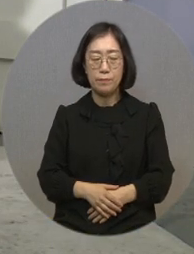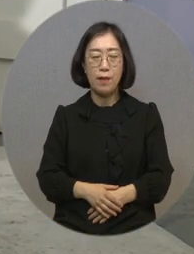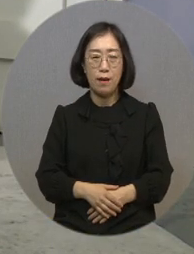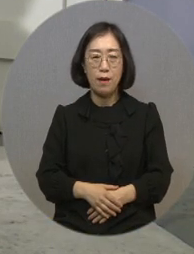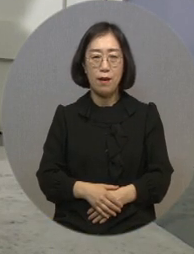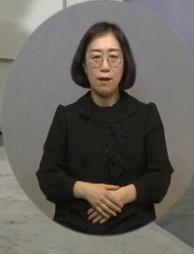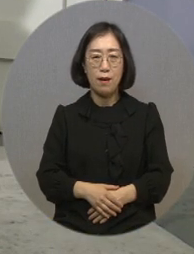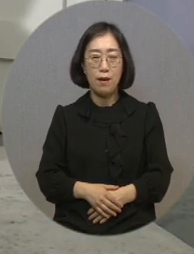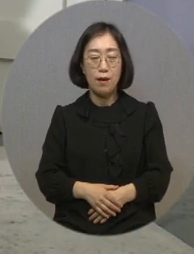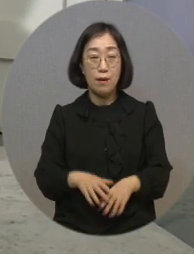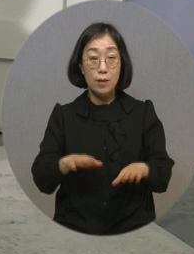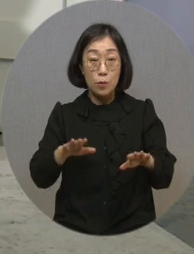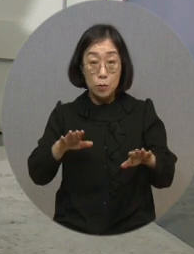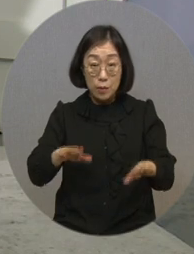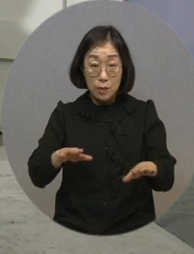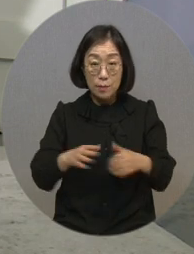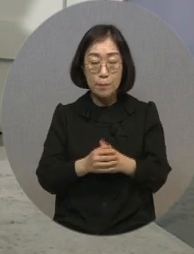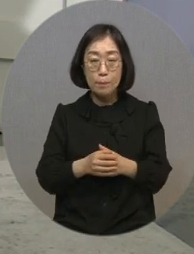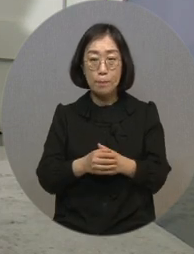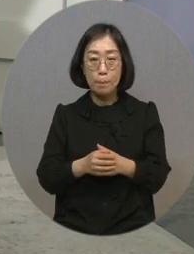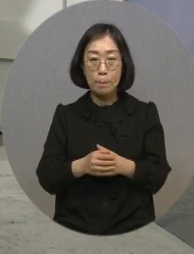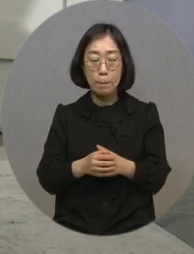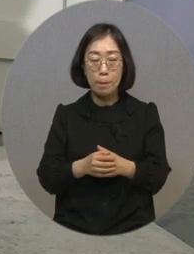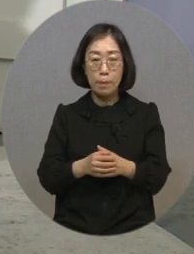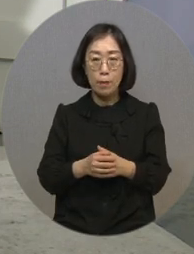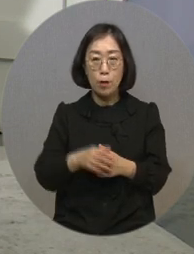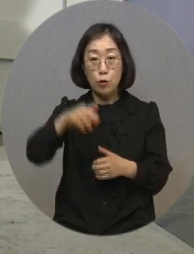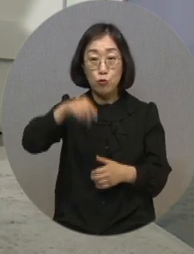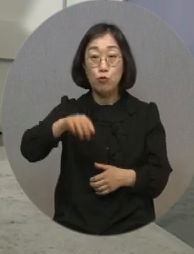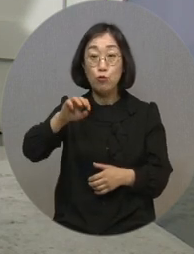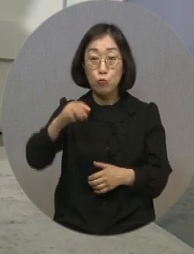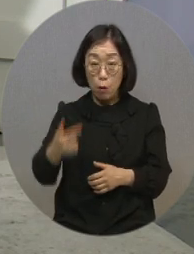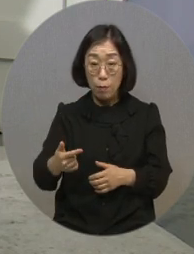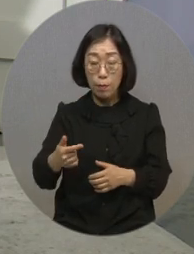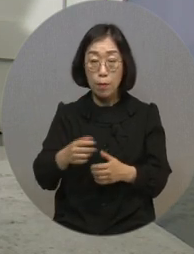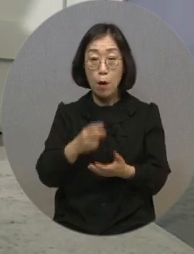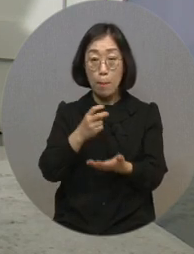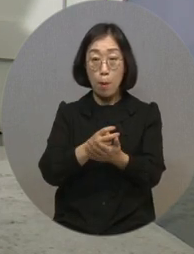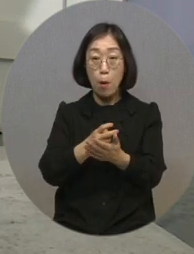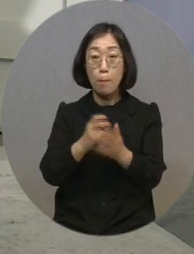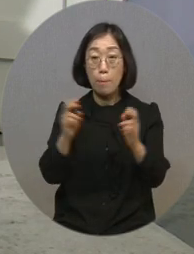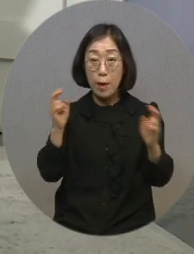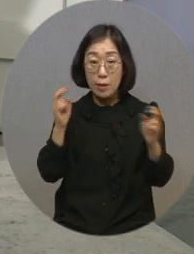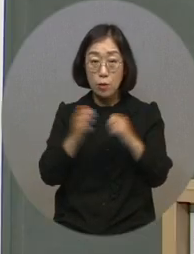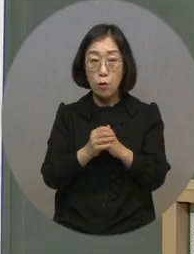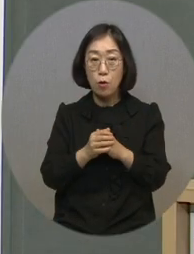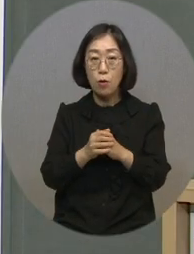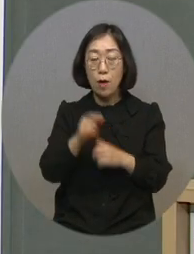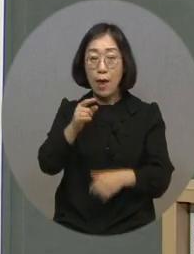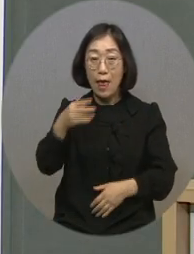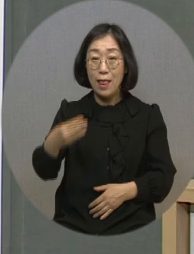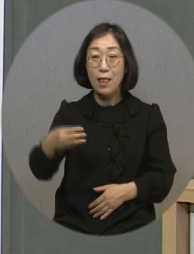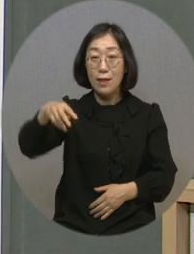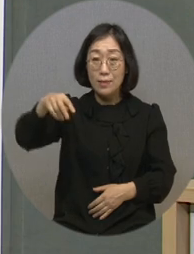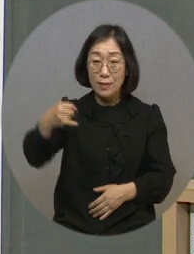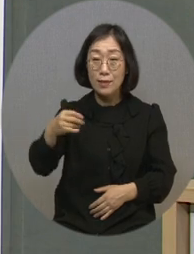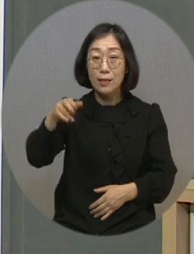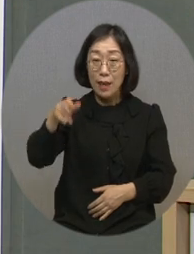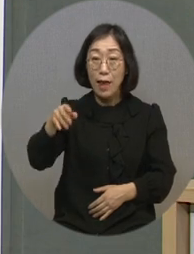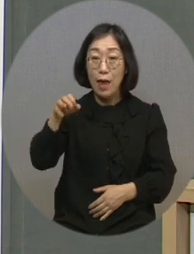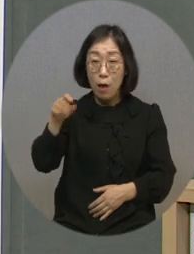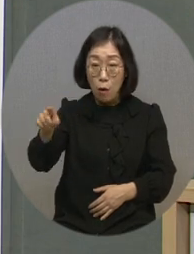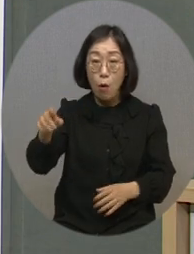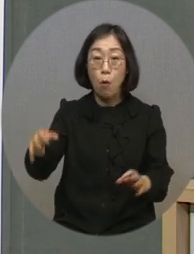현재 몸담고 있는 법무법인 주원에서 예, 예. 헬스케어 담당을 또 주로